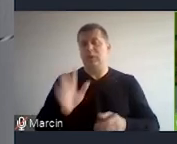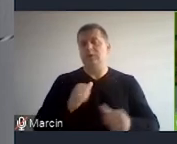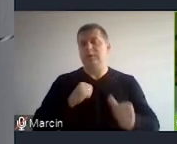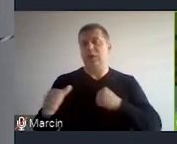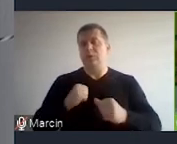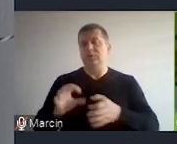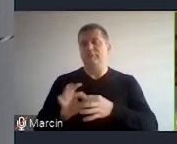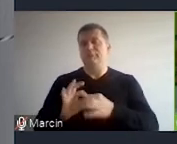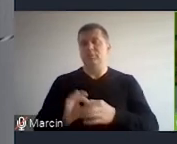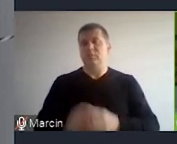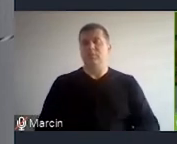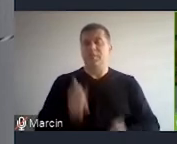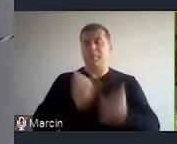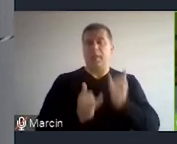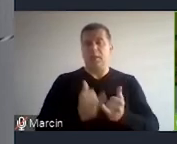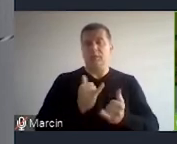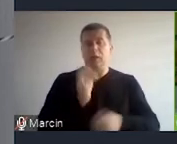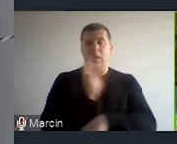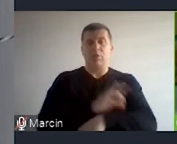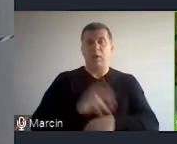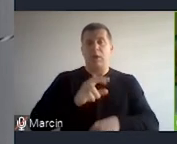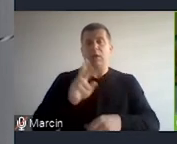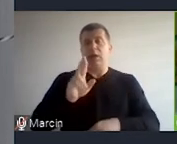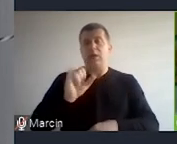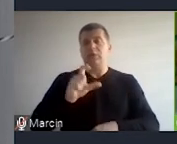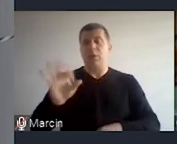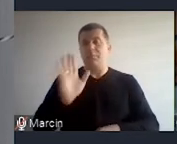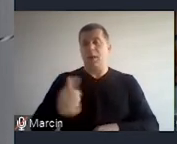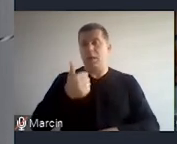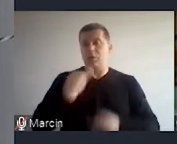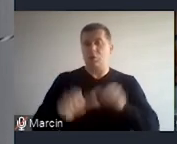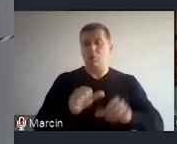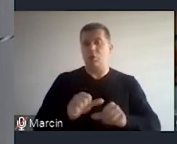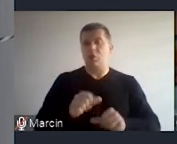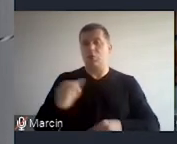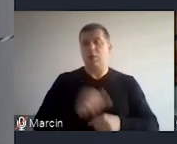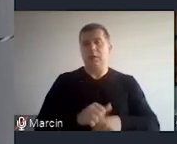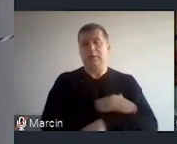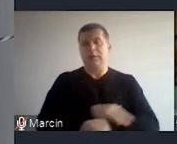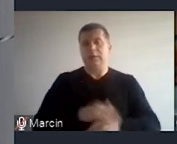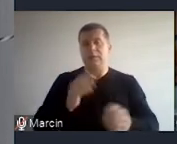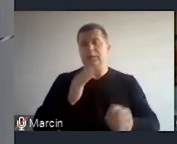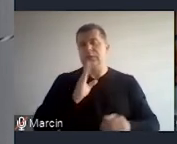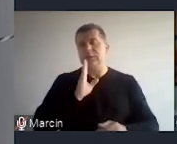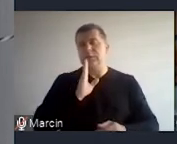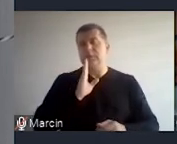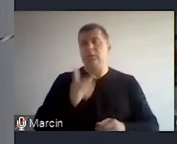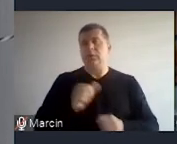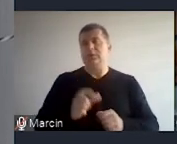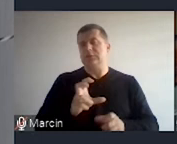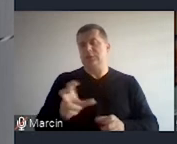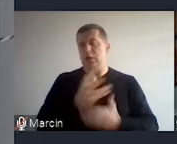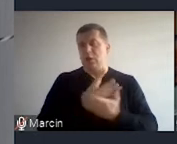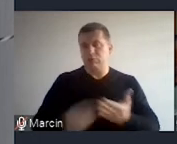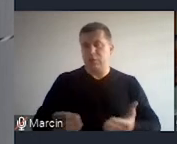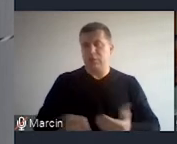projektem. Jeśli projekt ryczałtowy ma rok, to ja myślę, że to jest granica jakiejś sensownej